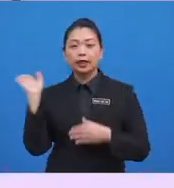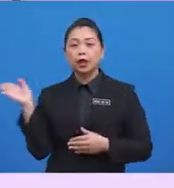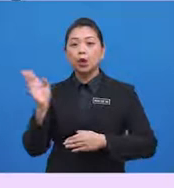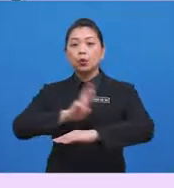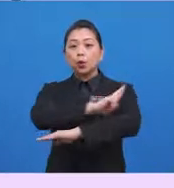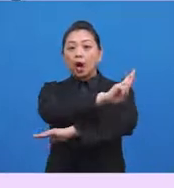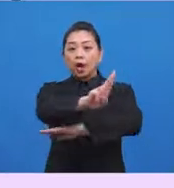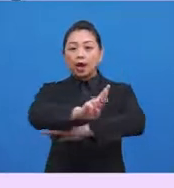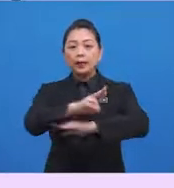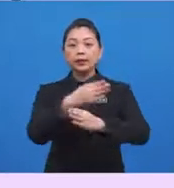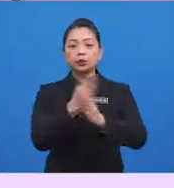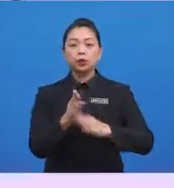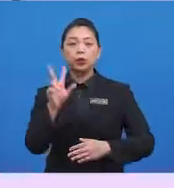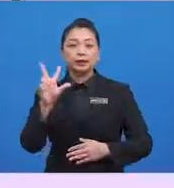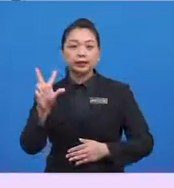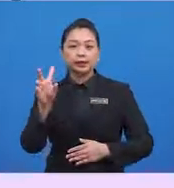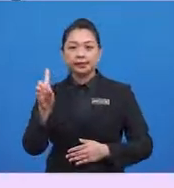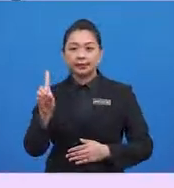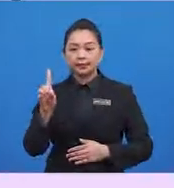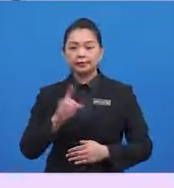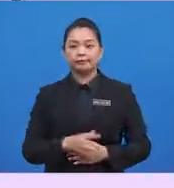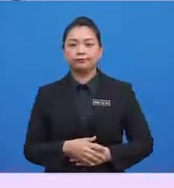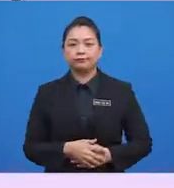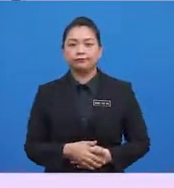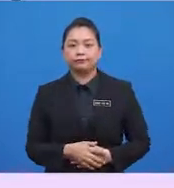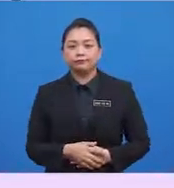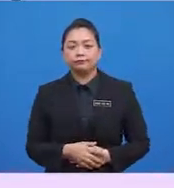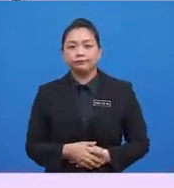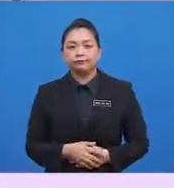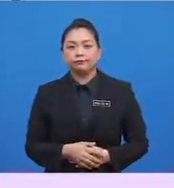ruang, iaitu bentuk 3 dimensi.